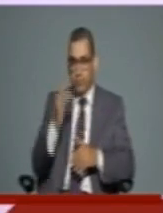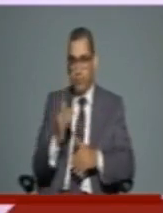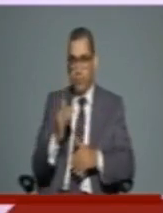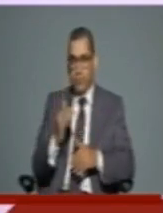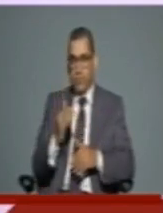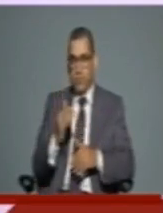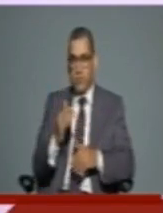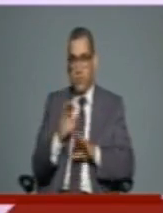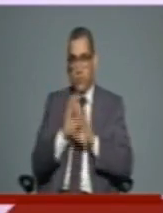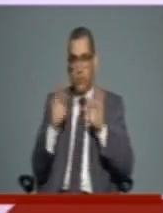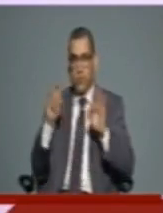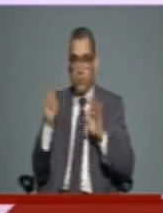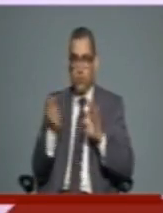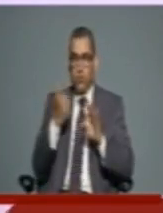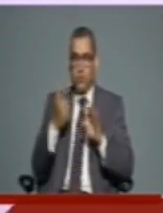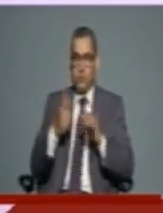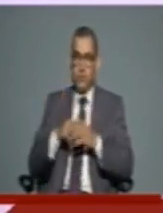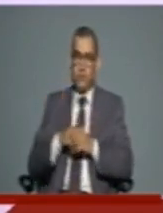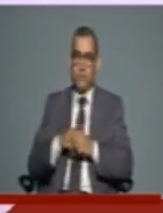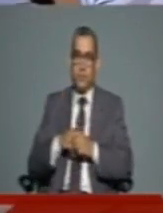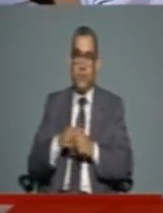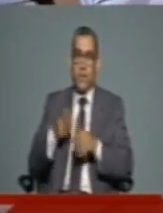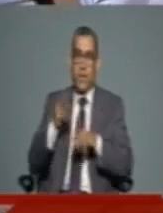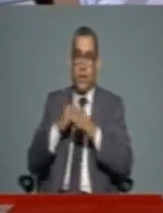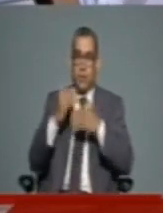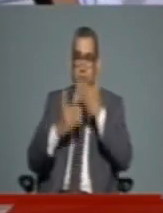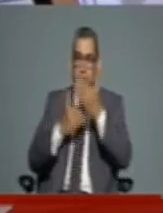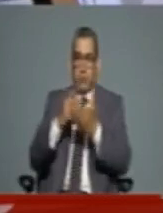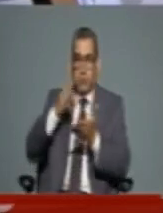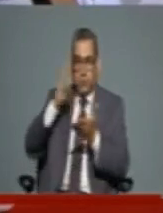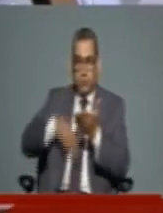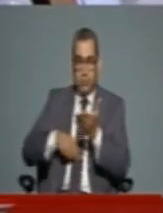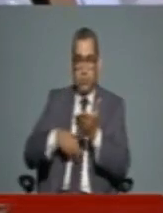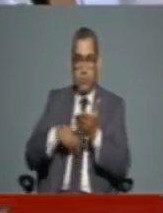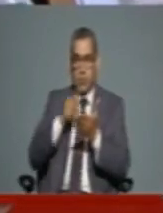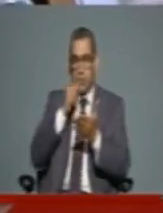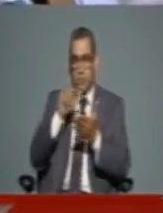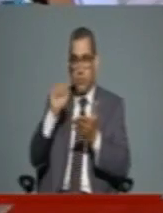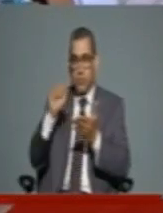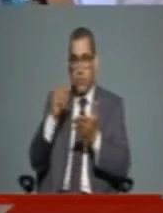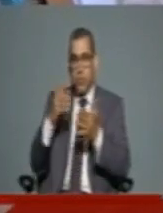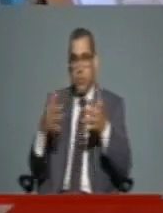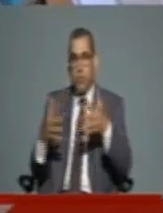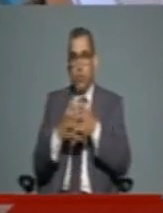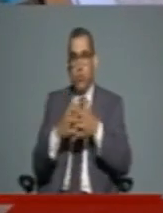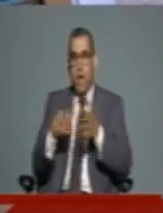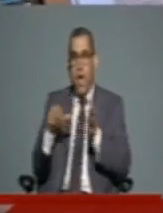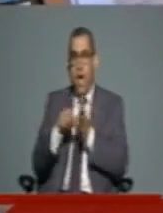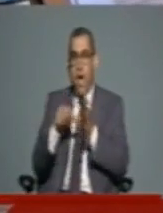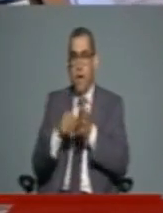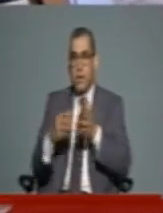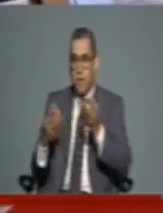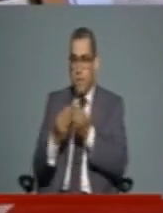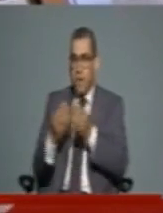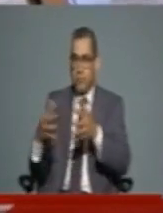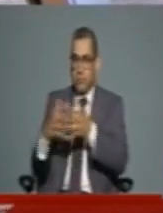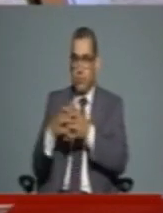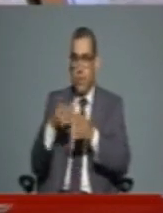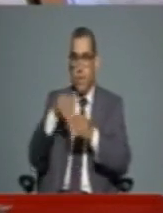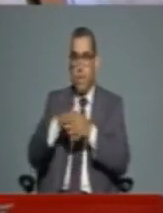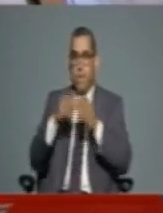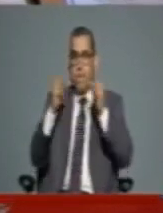كلها تمت. وبالتالي تم اعتماد ذلك وبمشاركة القطاع الخاص. المخزن